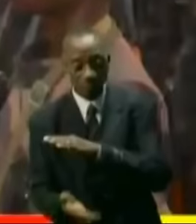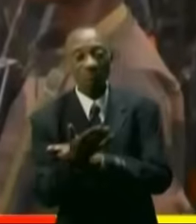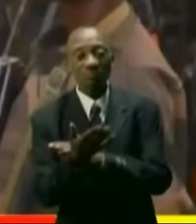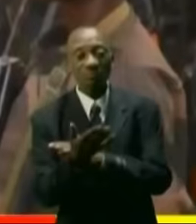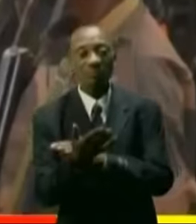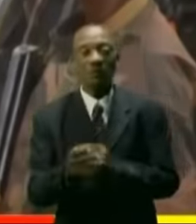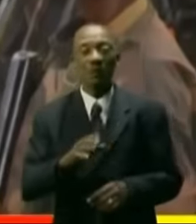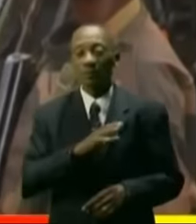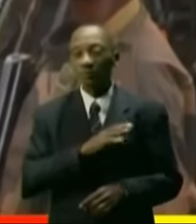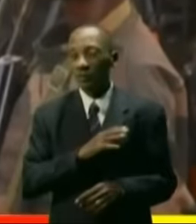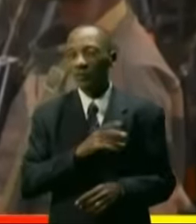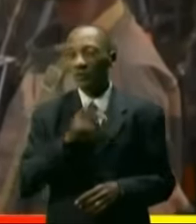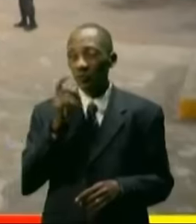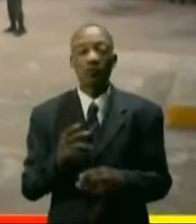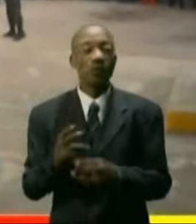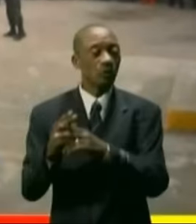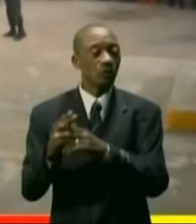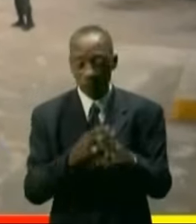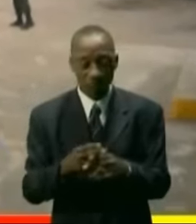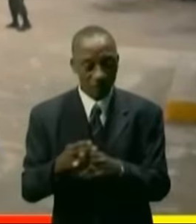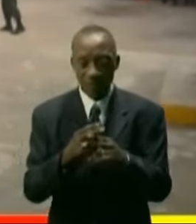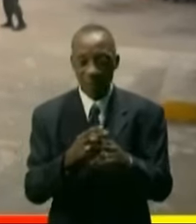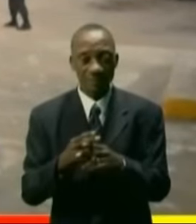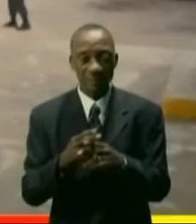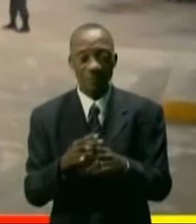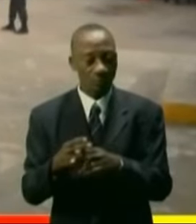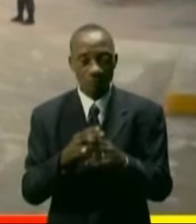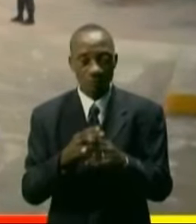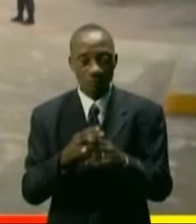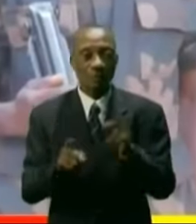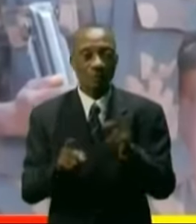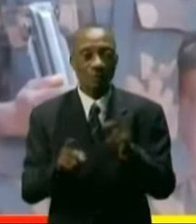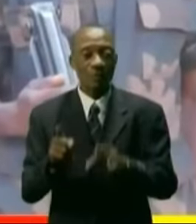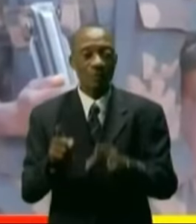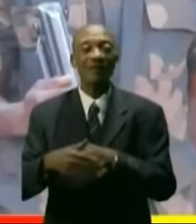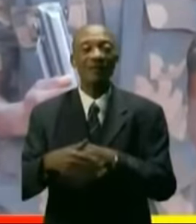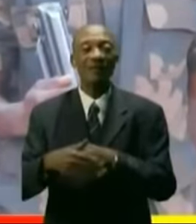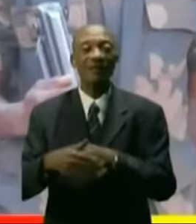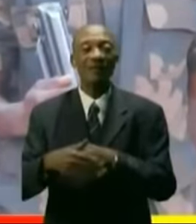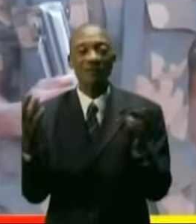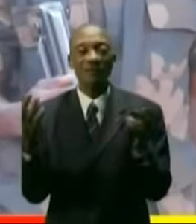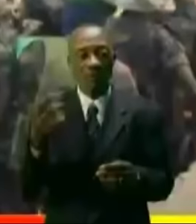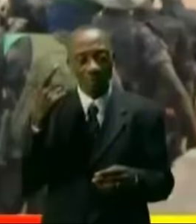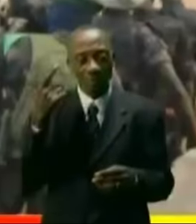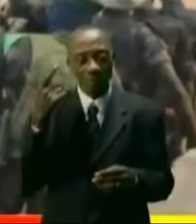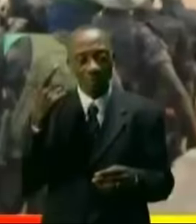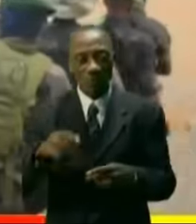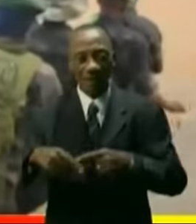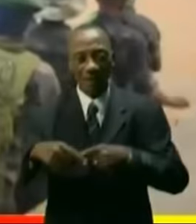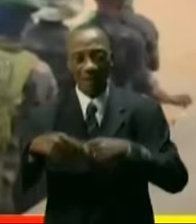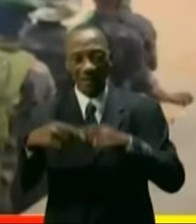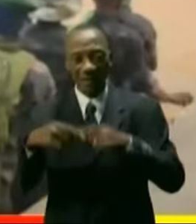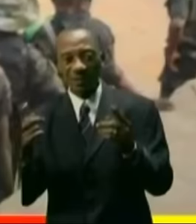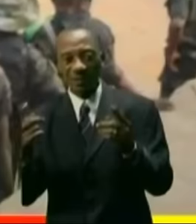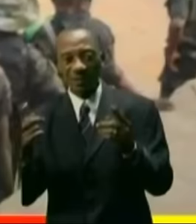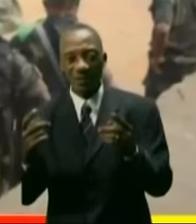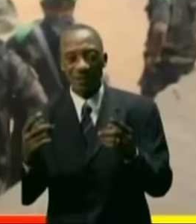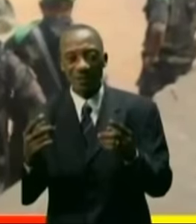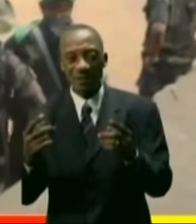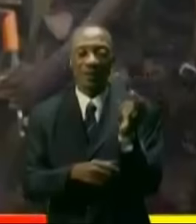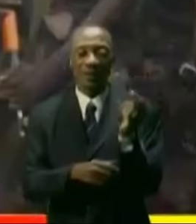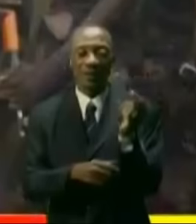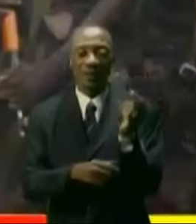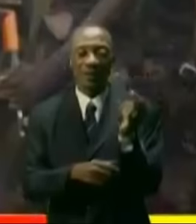De retour devant la tribune officielle de Bounia, lieu de débriefing opérationnel, moral aux zénith